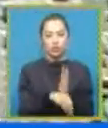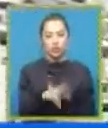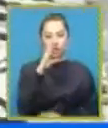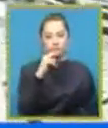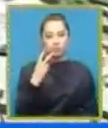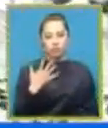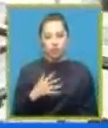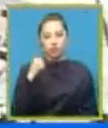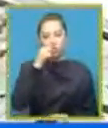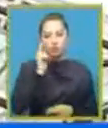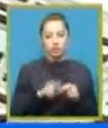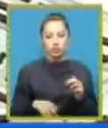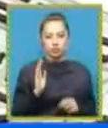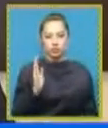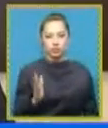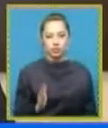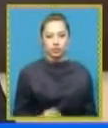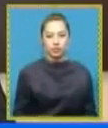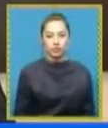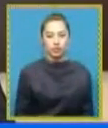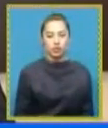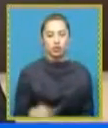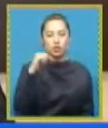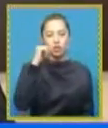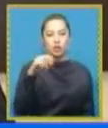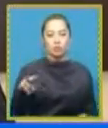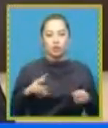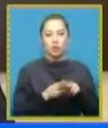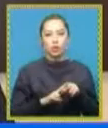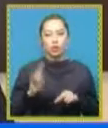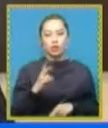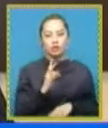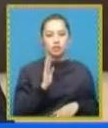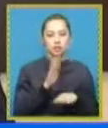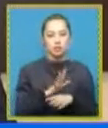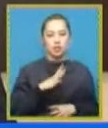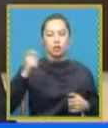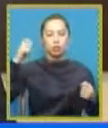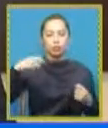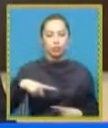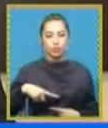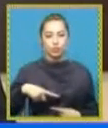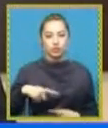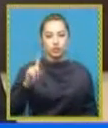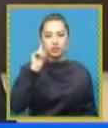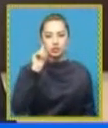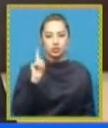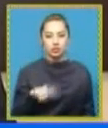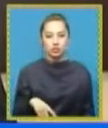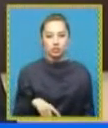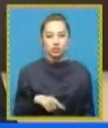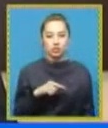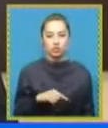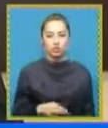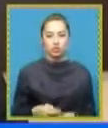дейін бітеді деп күтілуде. Елбасының осы жолдауына сәйкес қазір әкімшілік іскерлік орталығы өздеріңізге белгілі. Сол